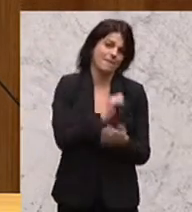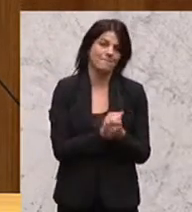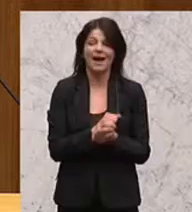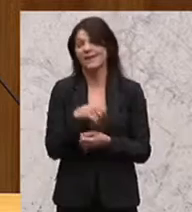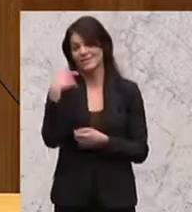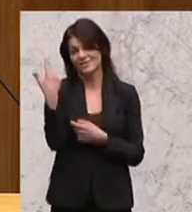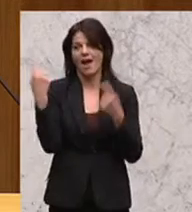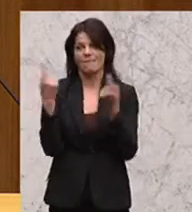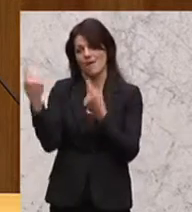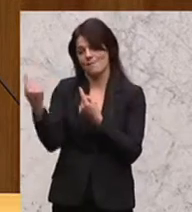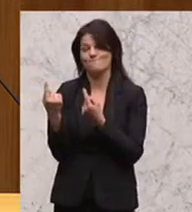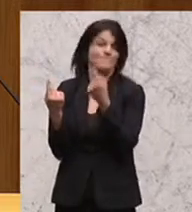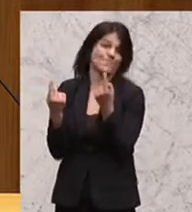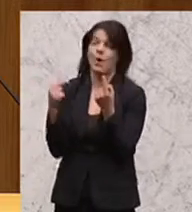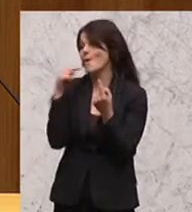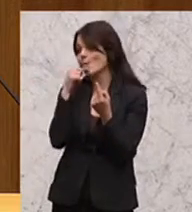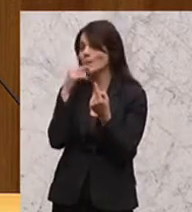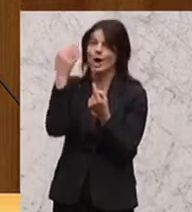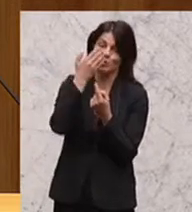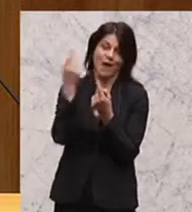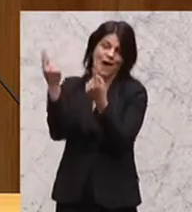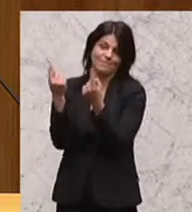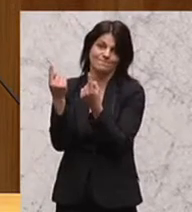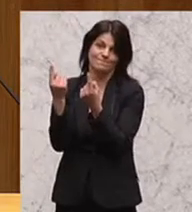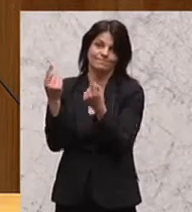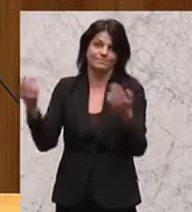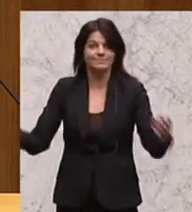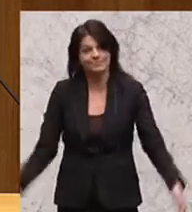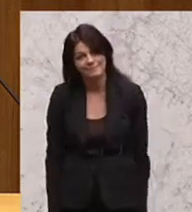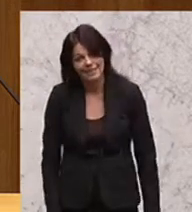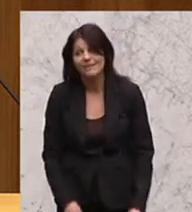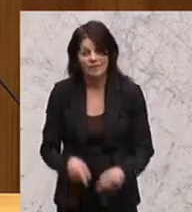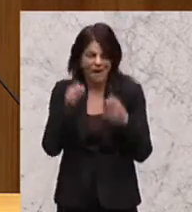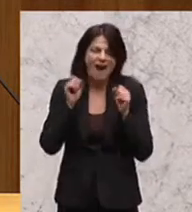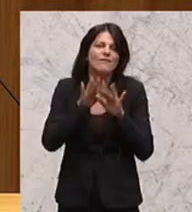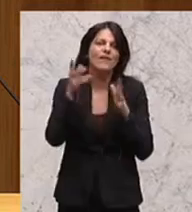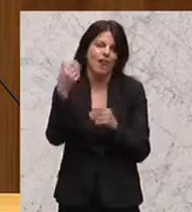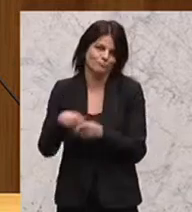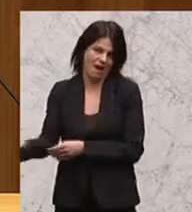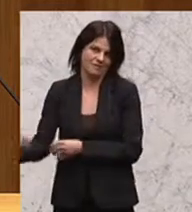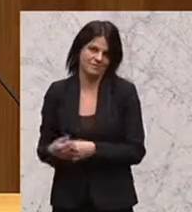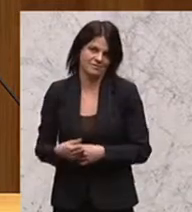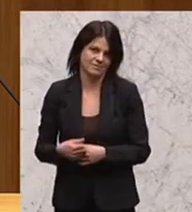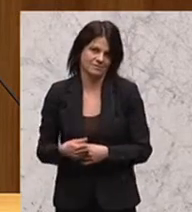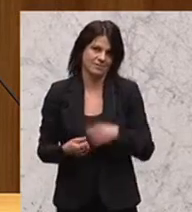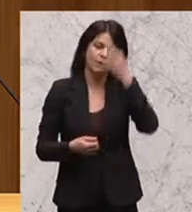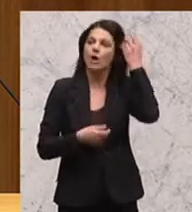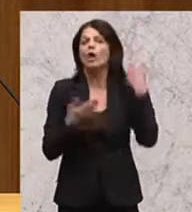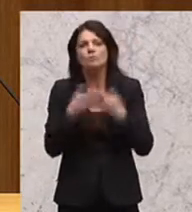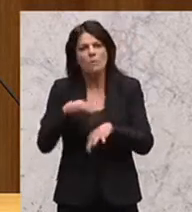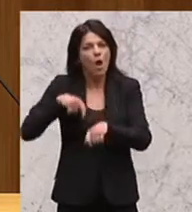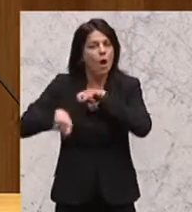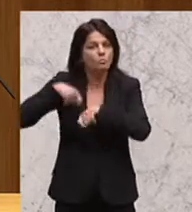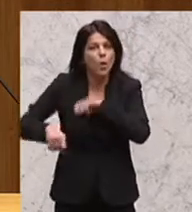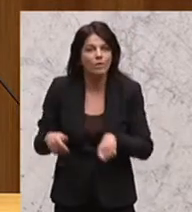einen roten, einen schwarzen. Wissen Sie, was allein da an Geld zu holen wäre? Oder schauen Sie sich einmal die Korruption an. Das sind